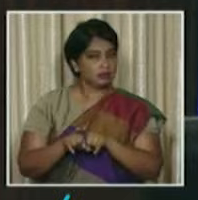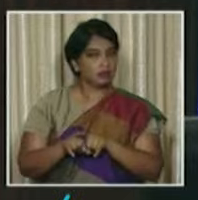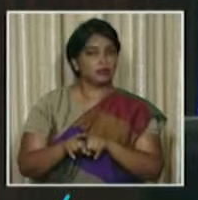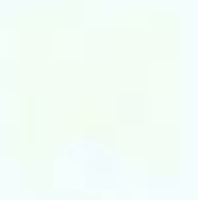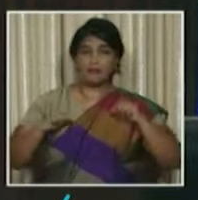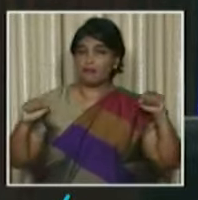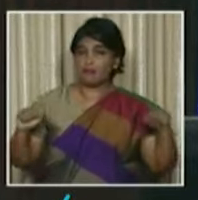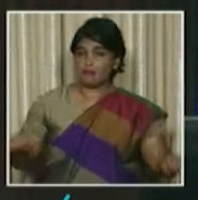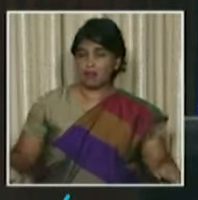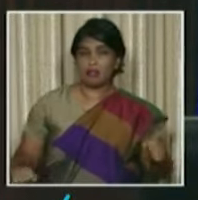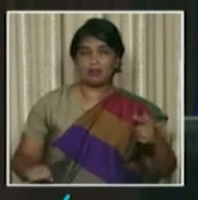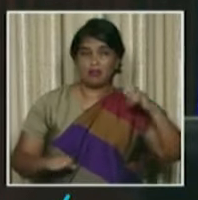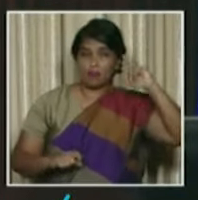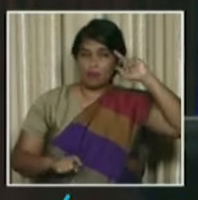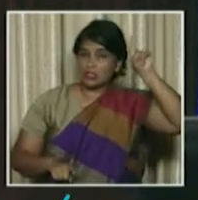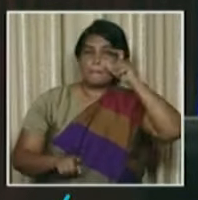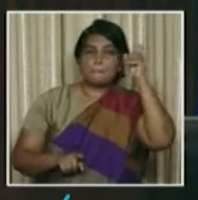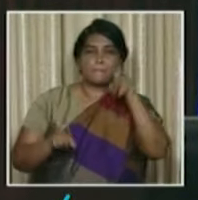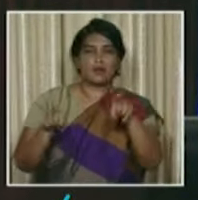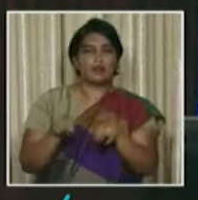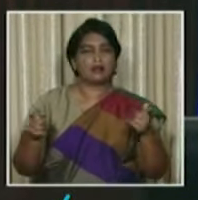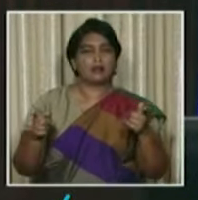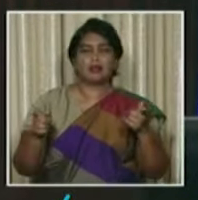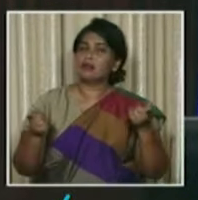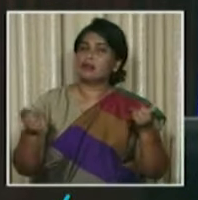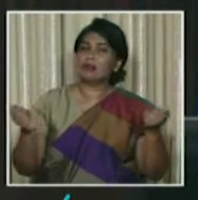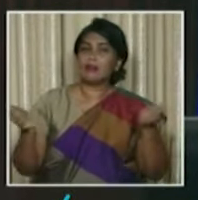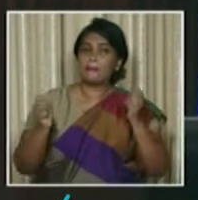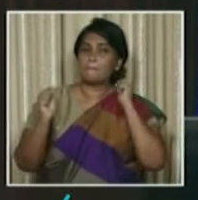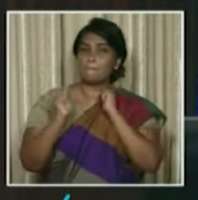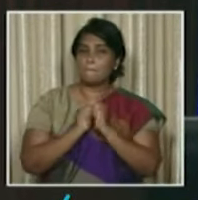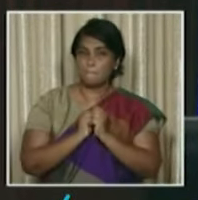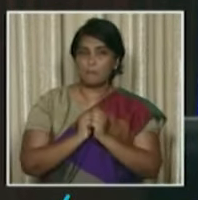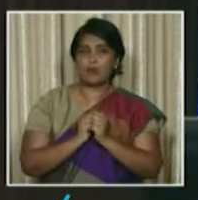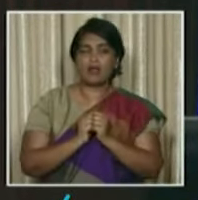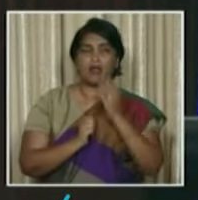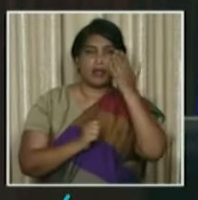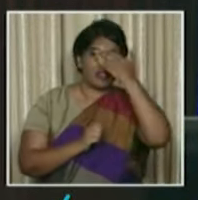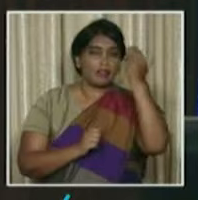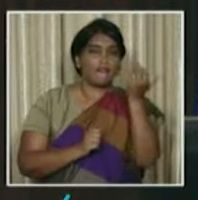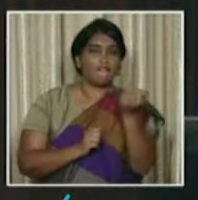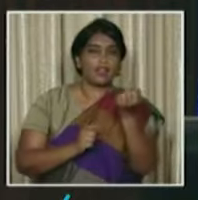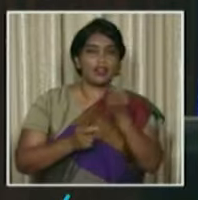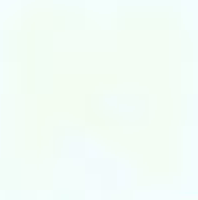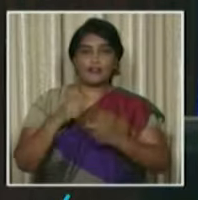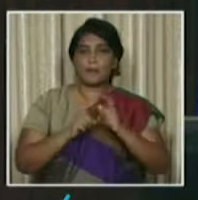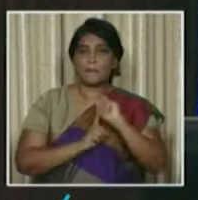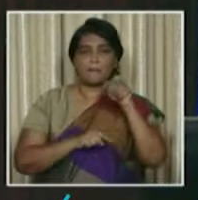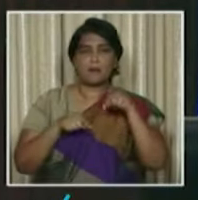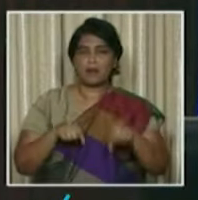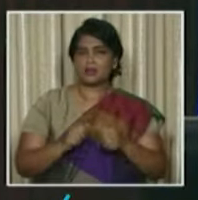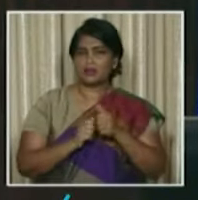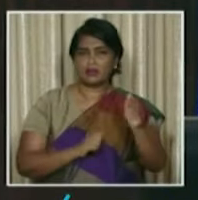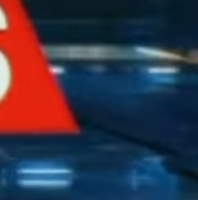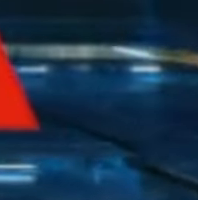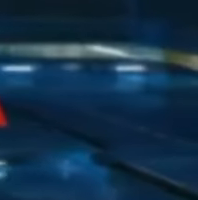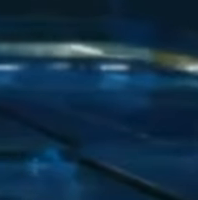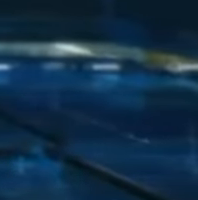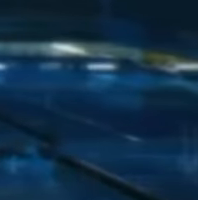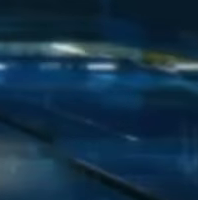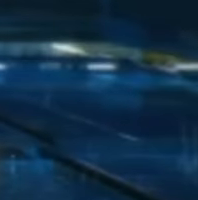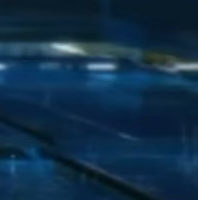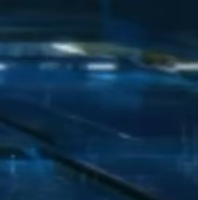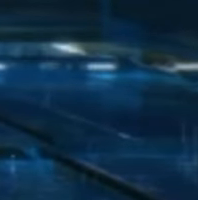බඩ තිබුණට මීහරක් බලාගත්තු මිනිස්සු වගේ කඩවල් වල බස් වල කෝච් වල වඩේ කාර්යය වගේ මේ පාර්ලිමේන්තු තුල හැසිරෙන්න දෙන්න එපා කතා කරලා